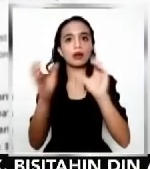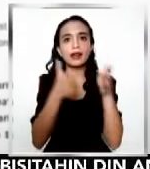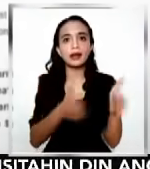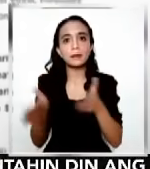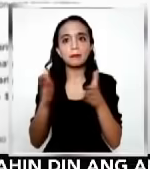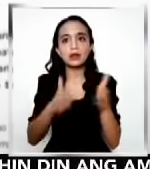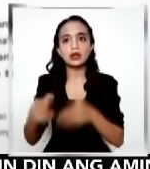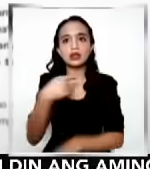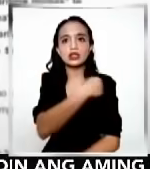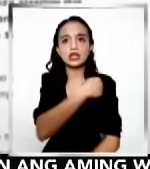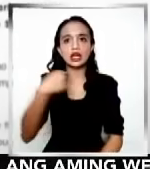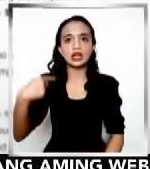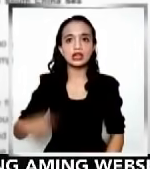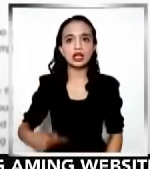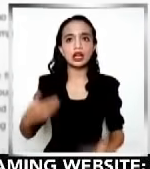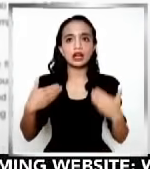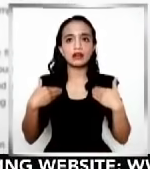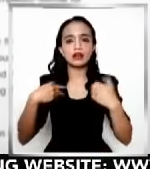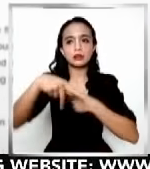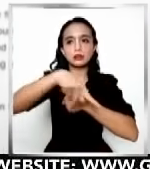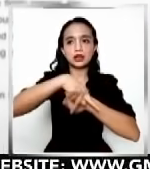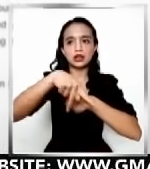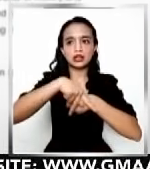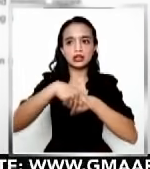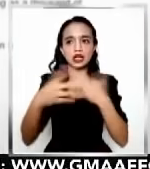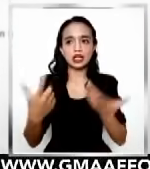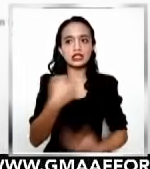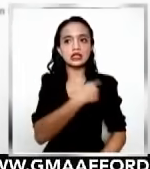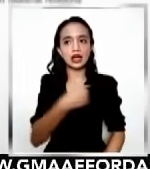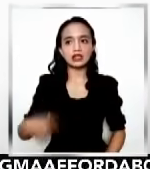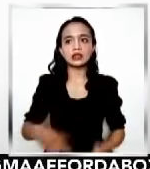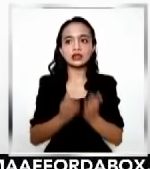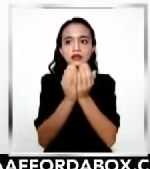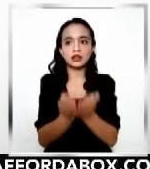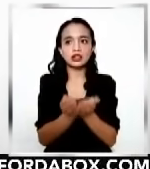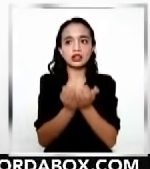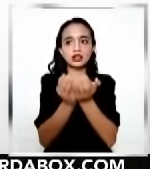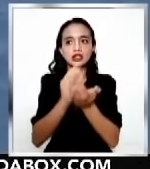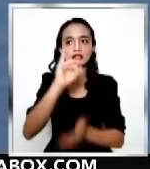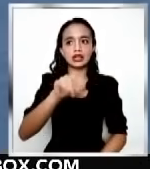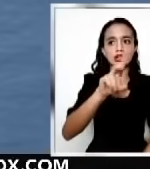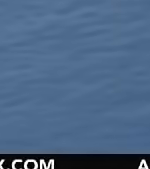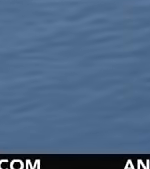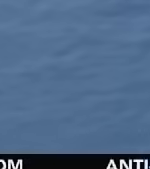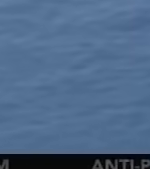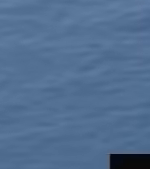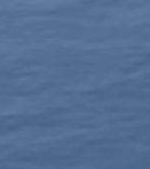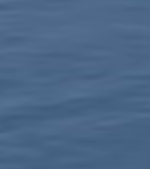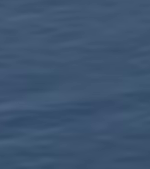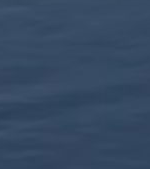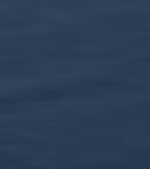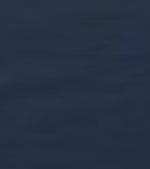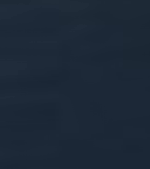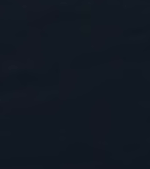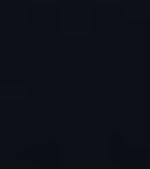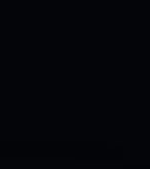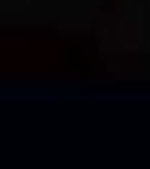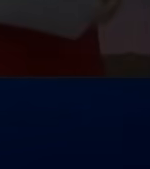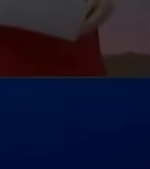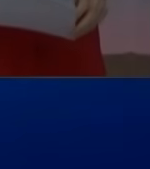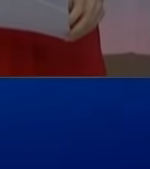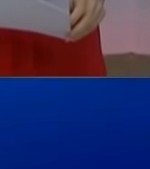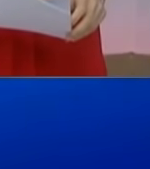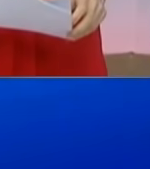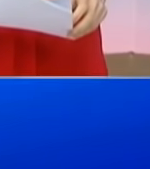permanenteng presence ng mga Chinese vessels sa Julian Felipe Reef. JP Soriano, nakatutok 24 oras.